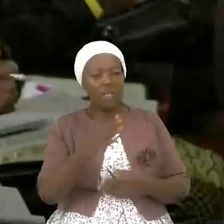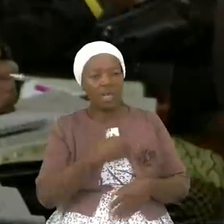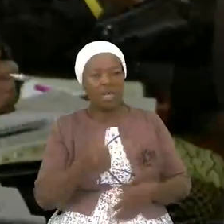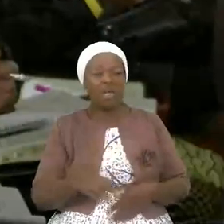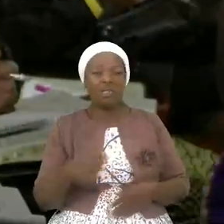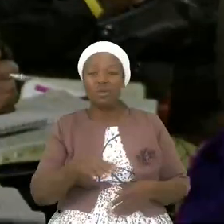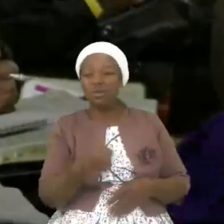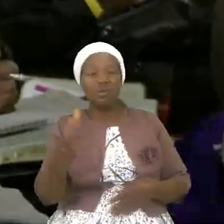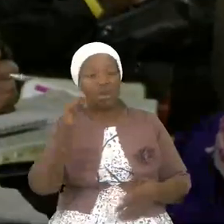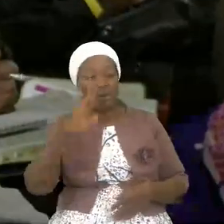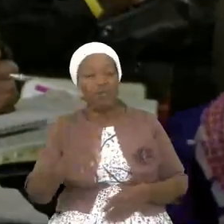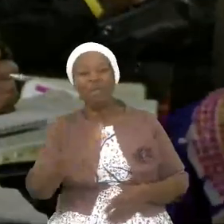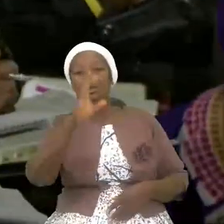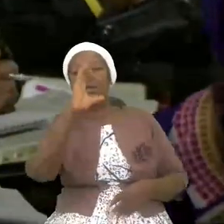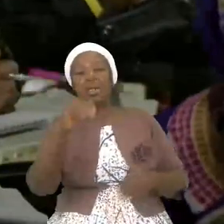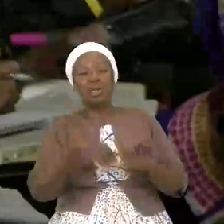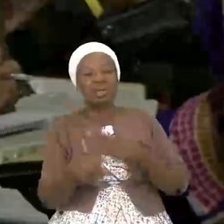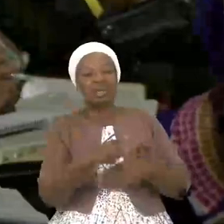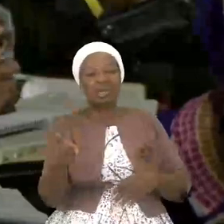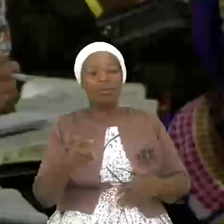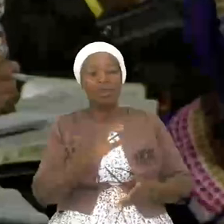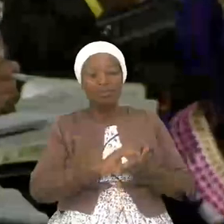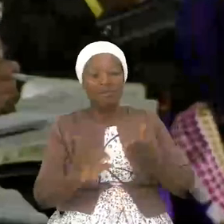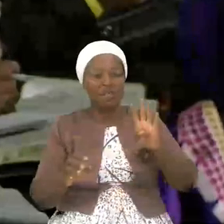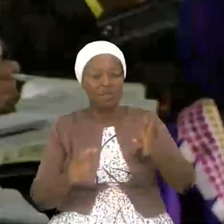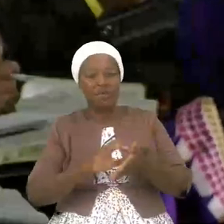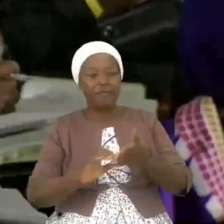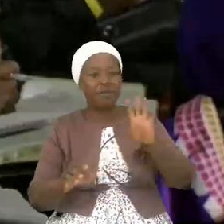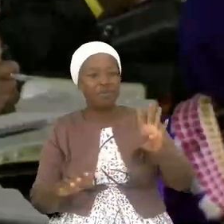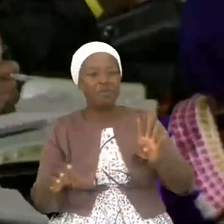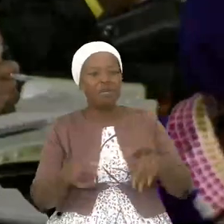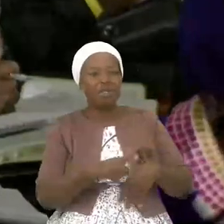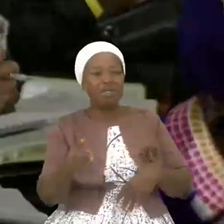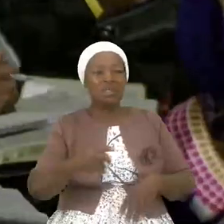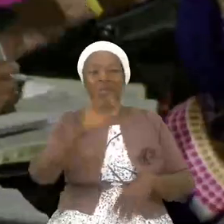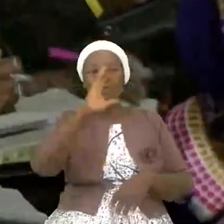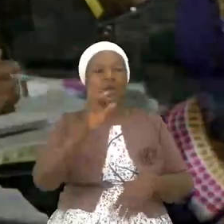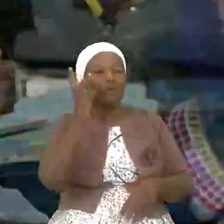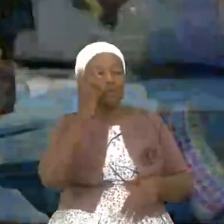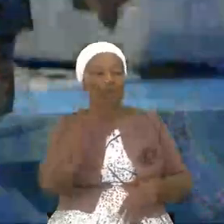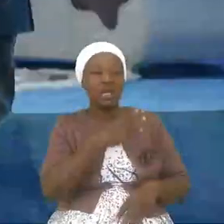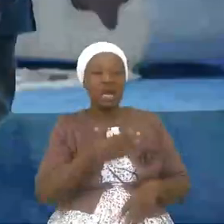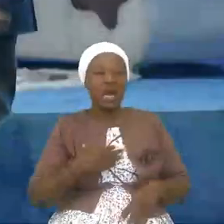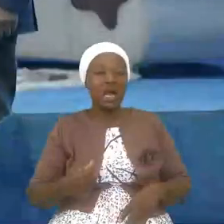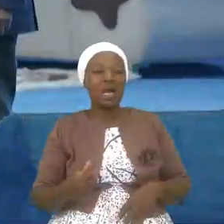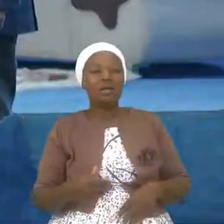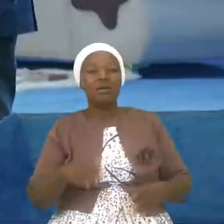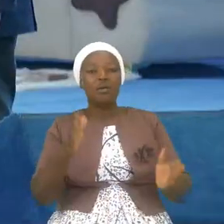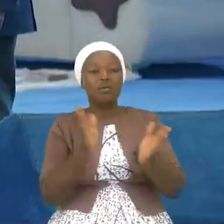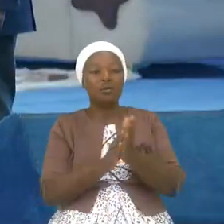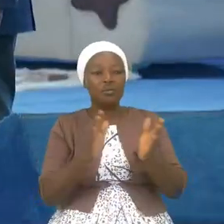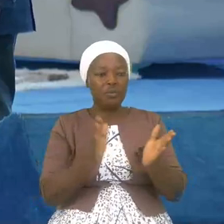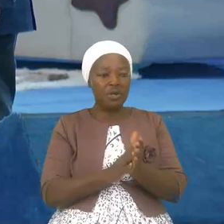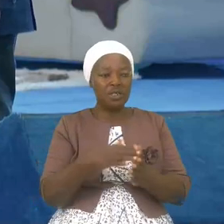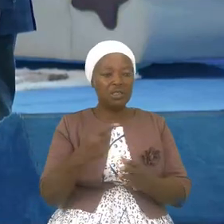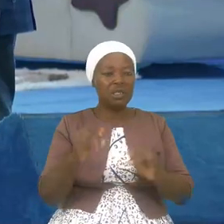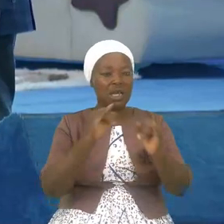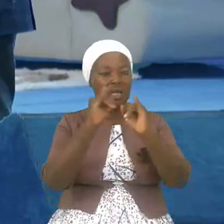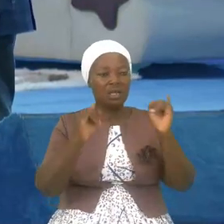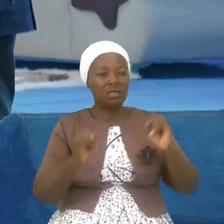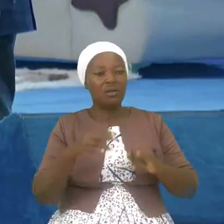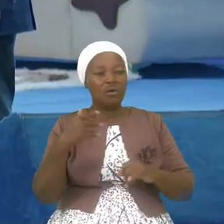Le roi et ses grands, ses femmes et ses concubines s'en servirent pour boire. Verset 4. Ils burent du vin. Et ils louèrent les